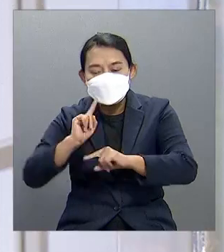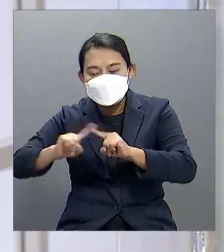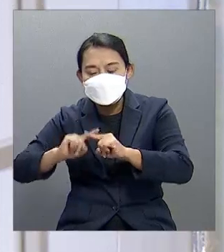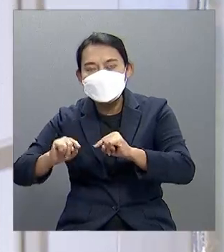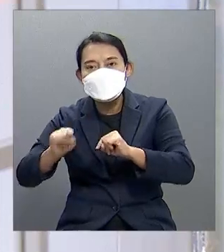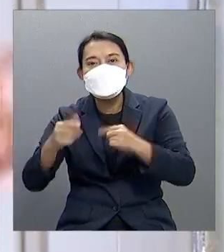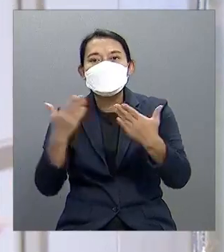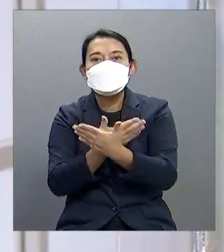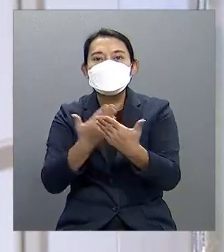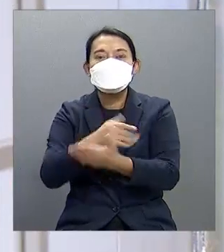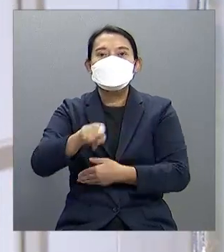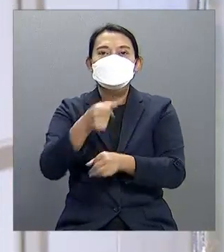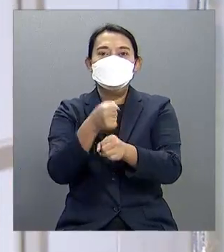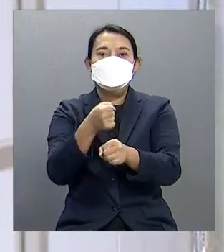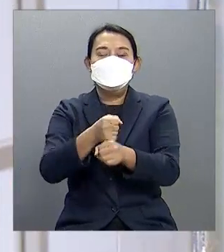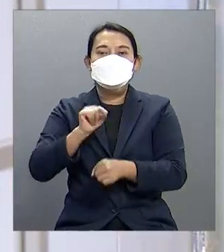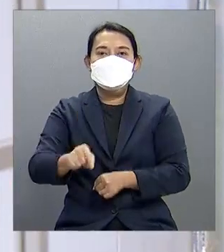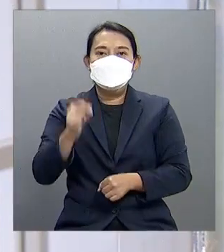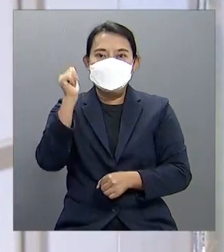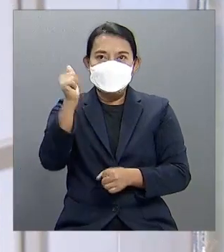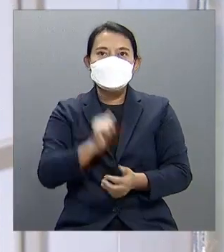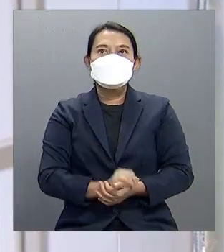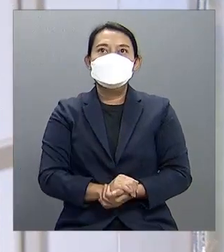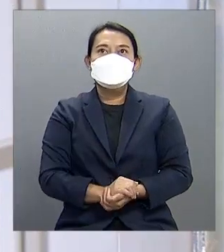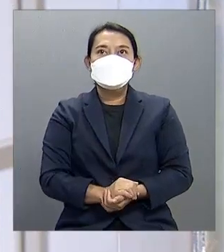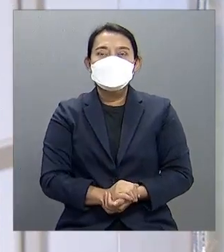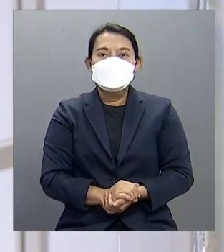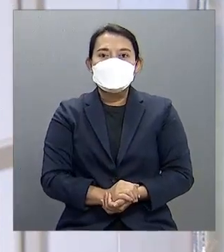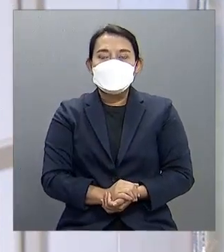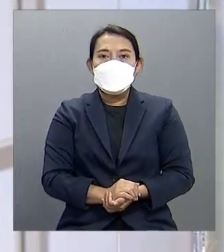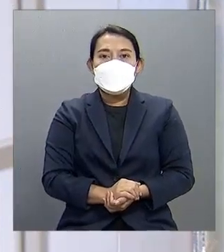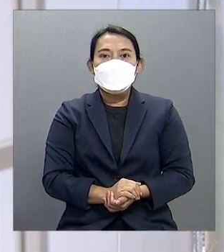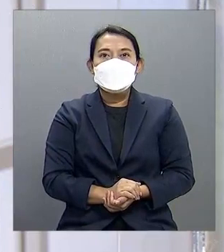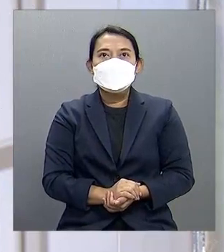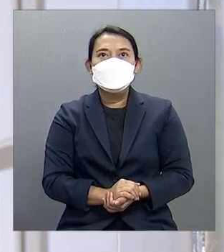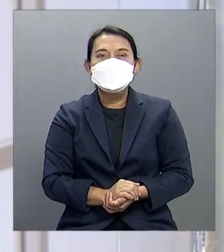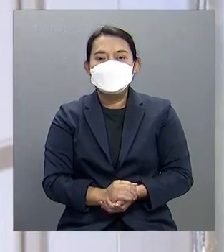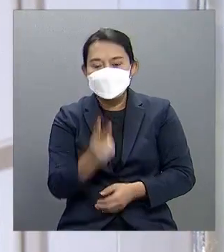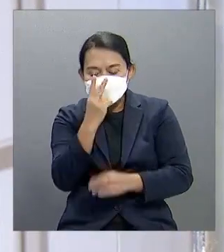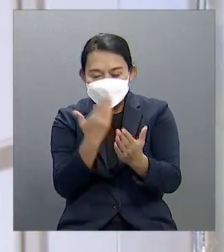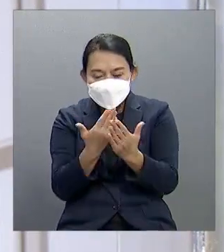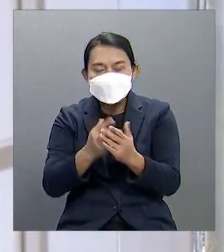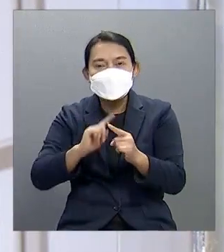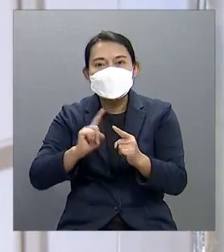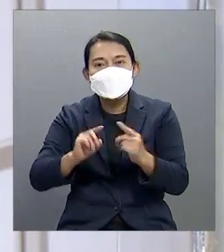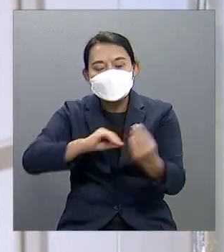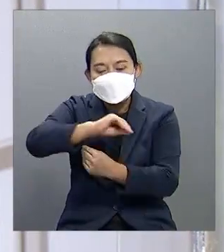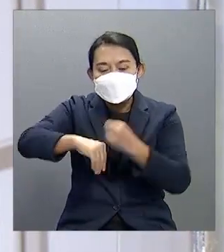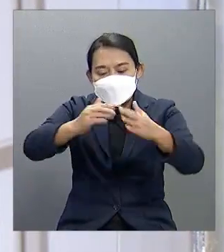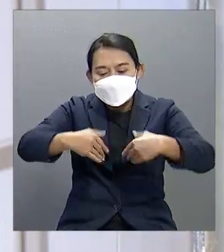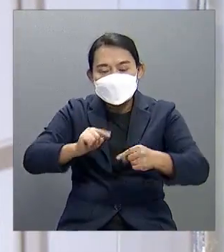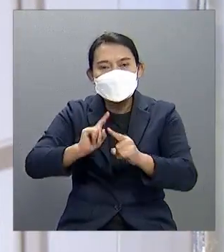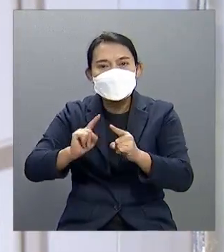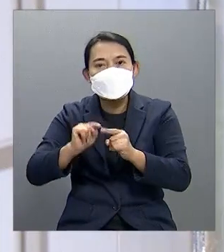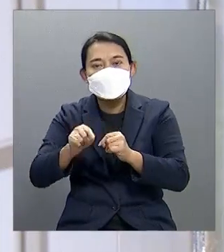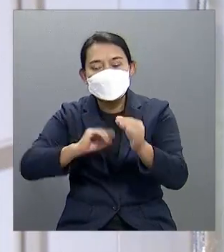ำอยู่ในเค้าเรียกว่าในวงจรเนี่ยของเราในองค์กรของเราเนี่ยนะครับยิ่งมีทางเข้าของเงินหลายๆทางก็หมายความว่ารายได้เพิ่มขึ้นเหมือนกับที่1ที่ครับ